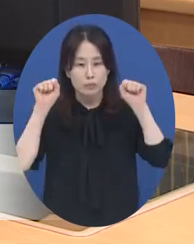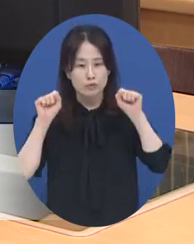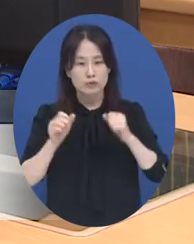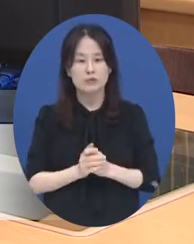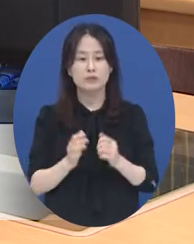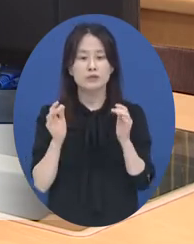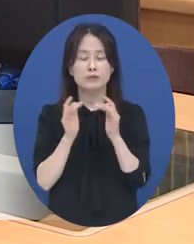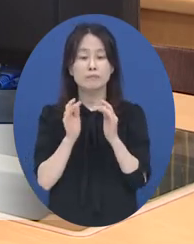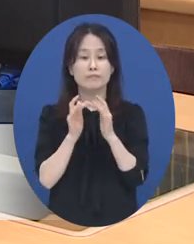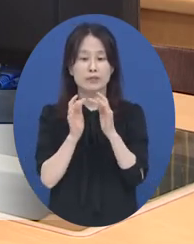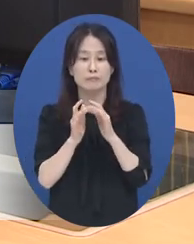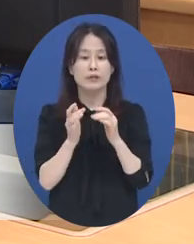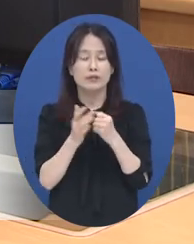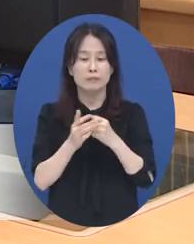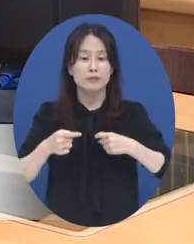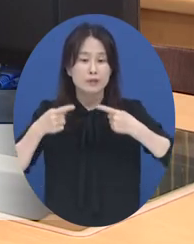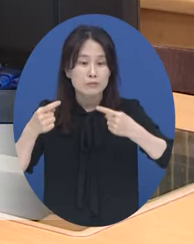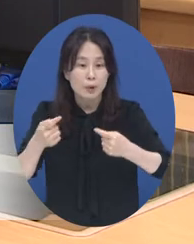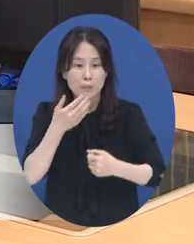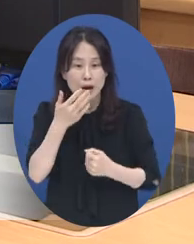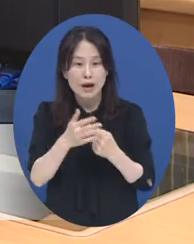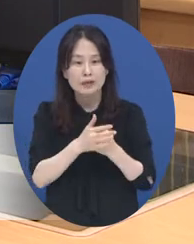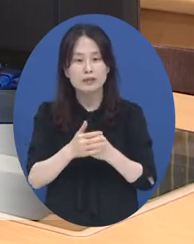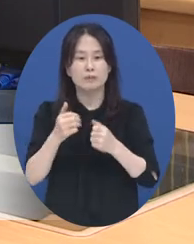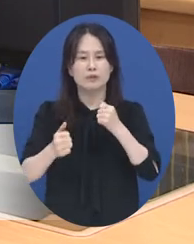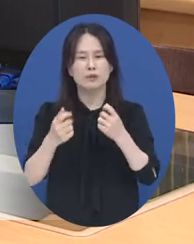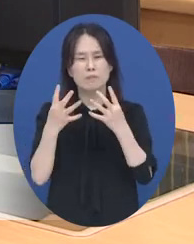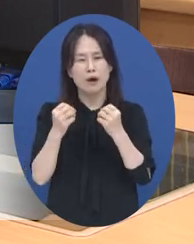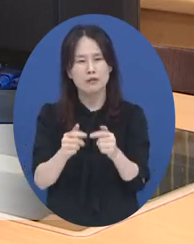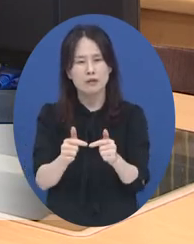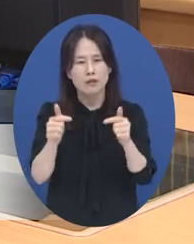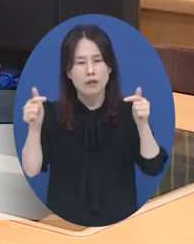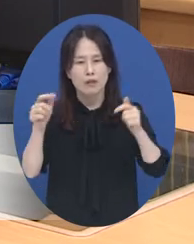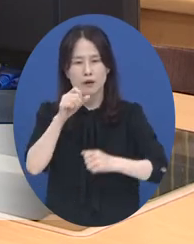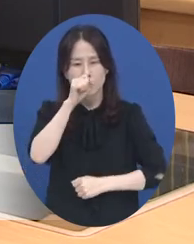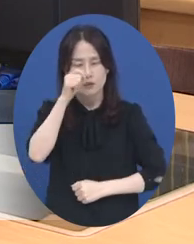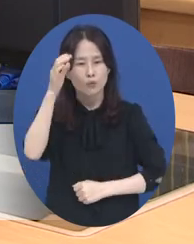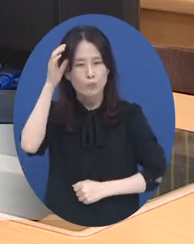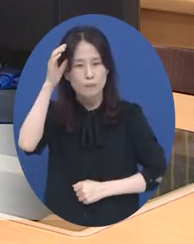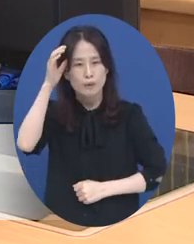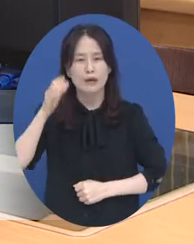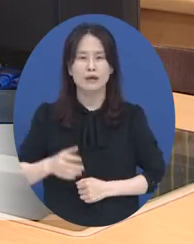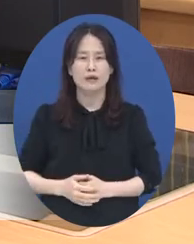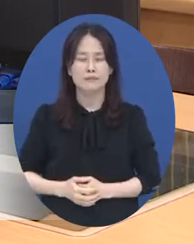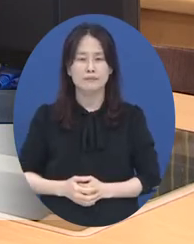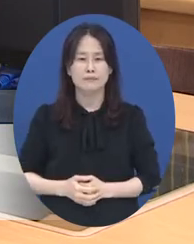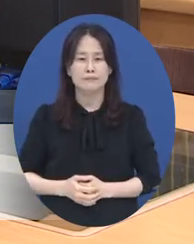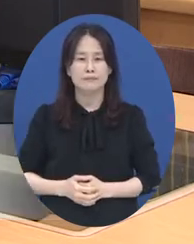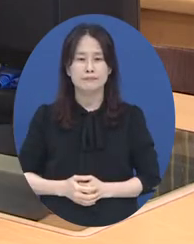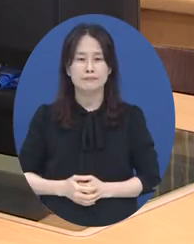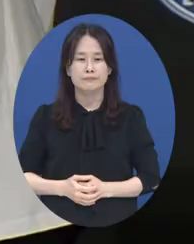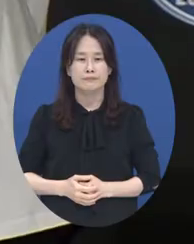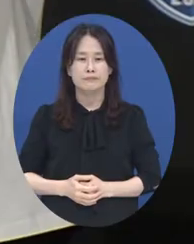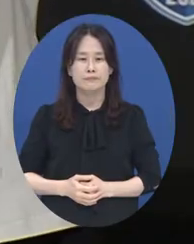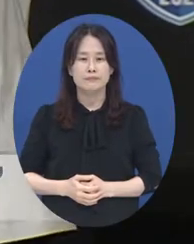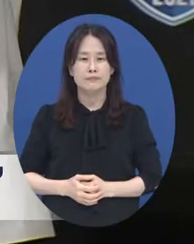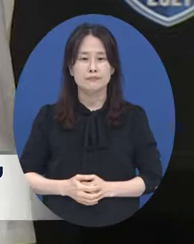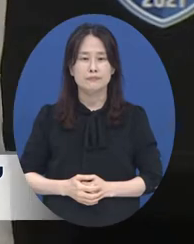비대면으로 잘할수 있어서 일단 이런 경기가 많이 더 열렸으면 좋겠는 그런 바람이